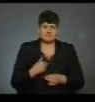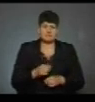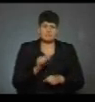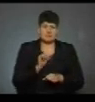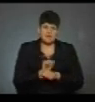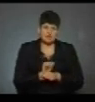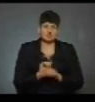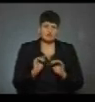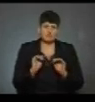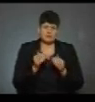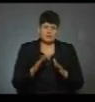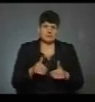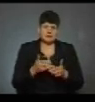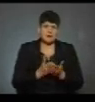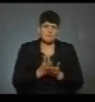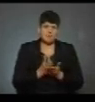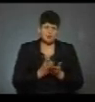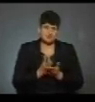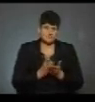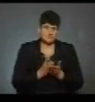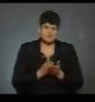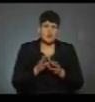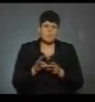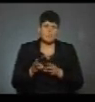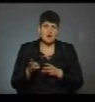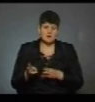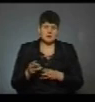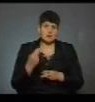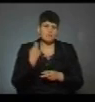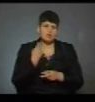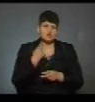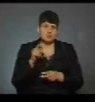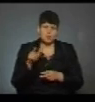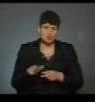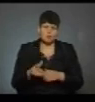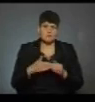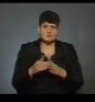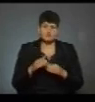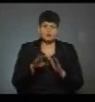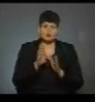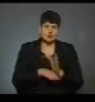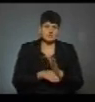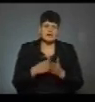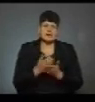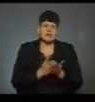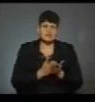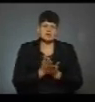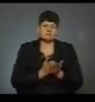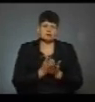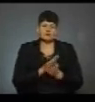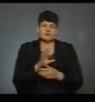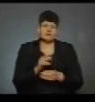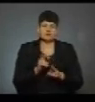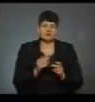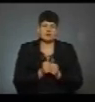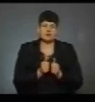припиняючи або обмежуючи надання послуги опалення боржнику, ми практично погіршуємо якість послуг для всіх, хто навколо